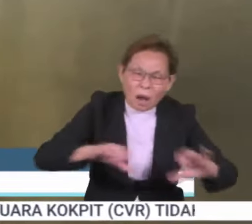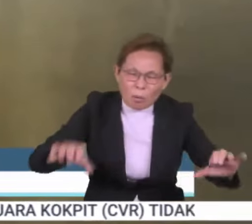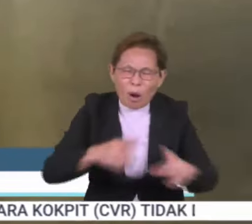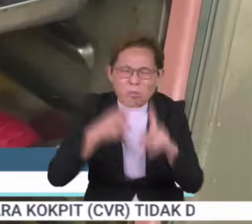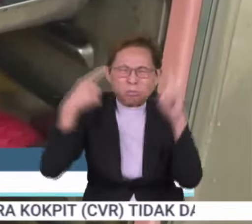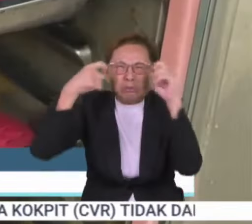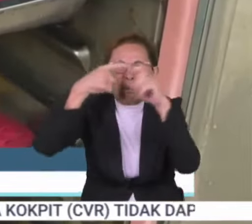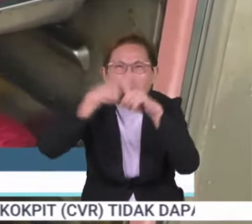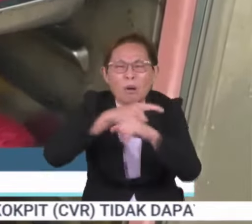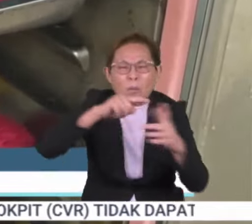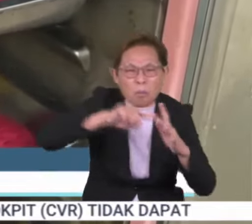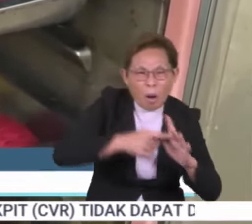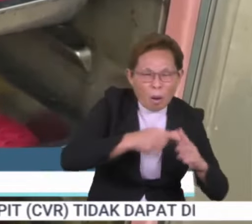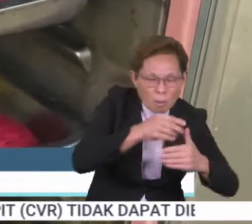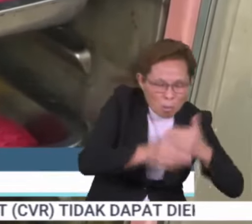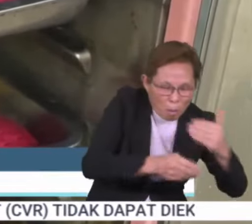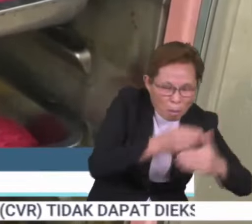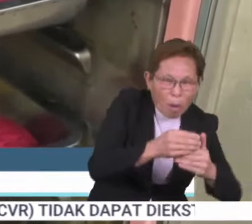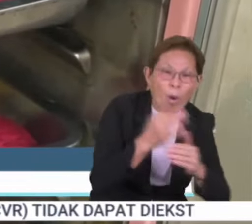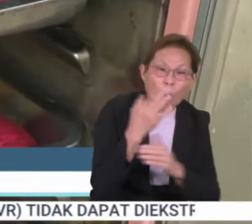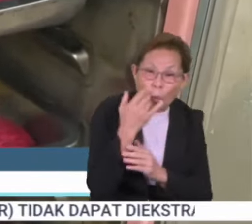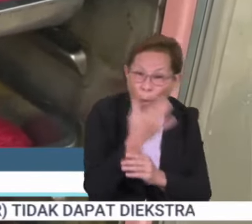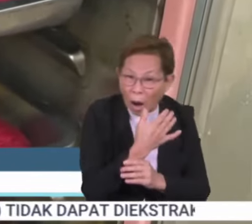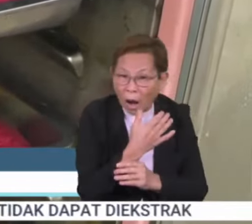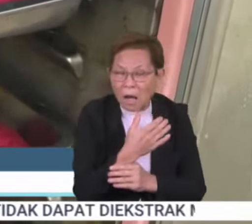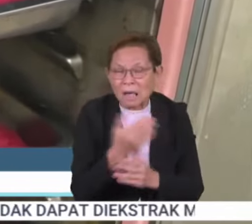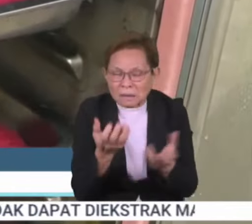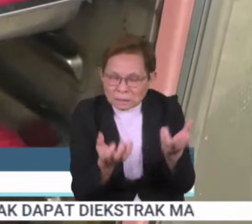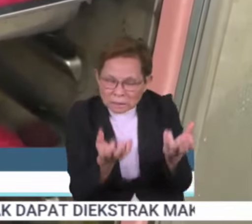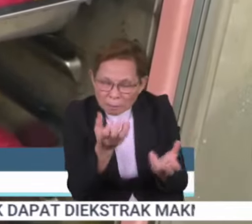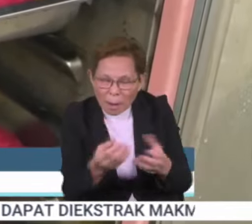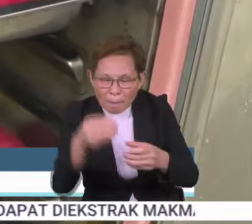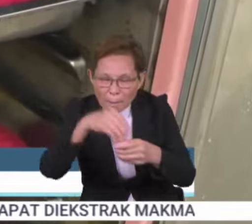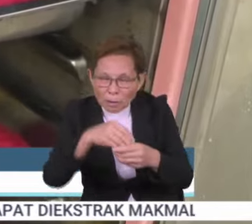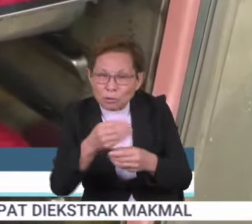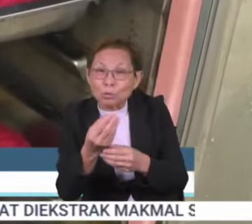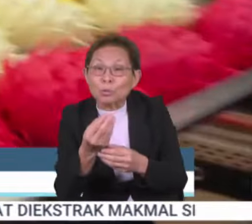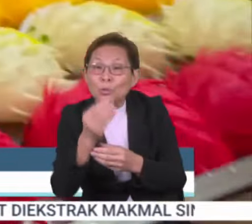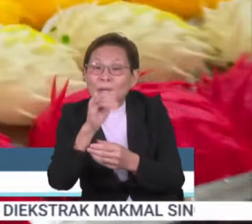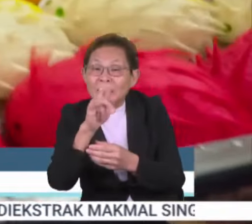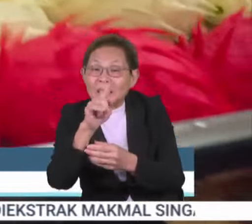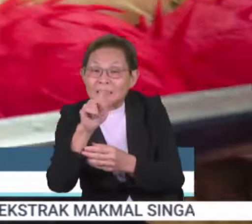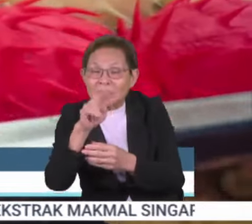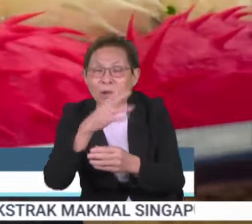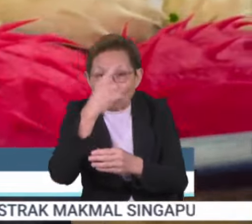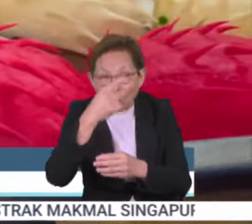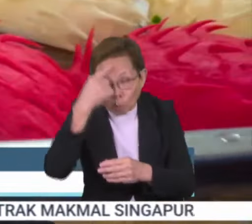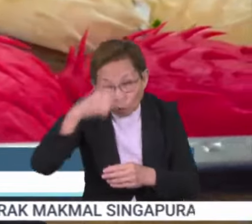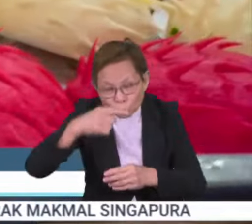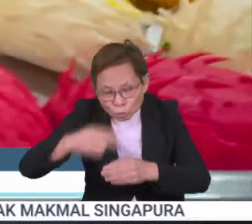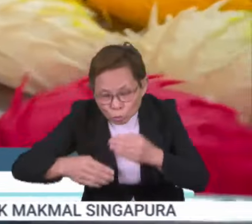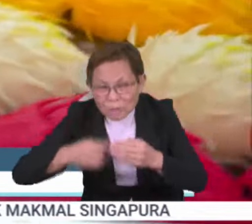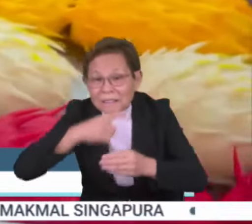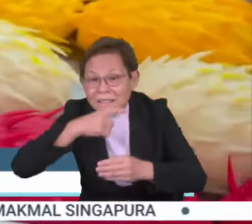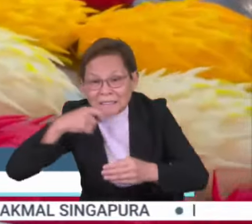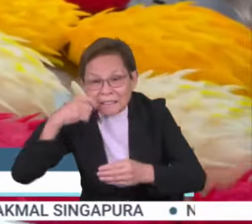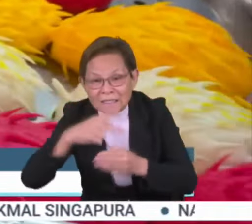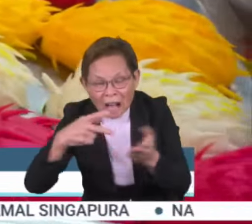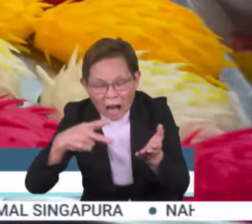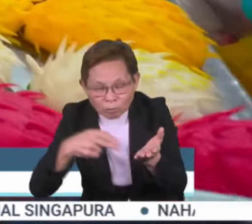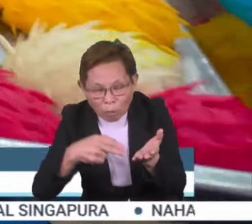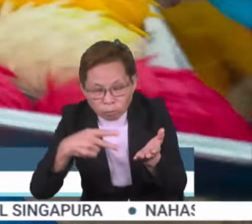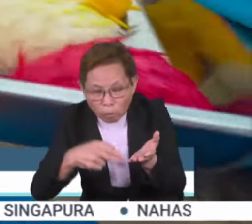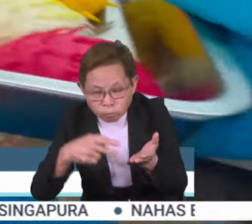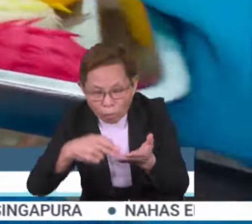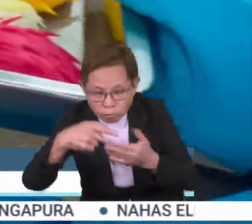juga rumit bermula dengan proses warna timbang masuk inti proses untuk keringkan dan teknik gunting untuk